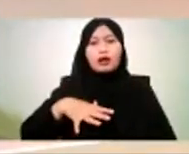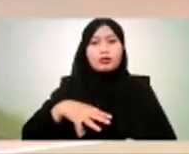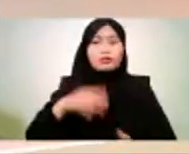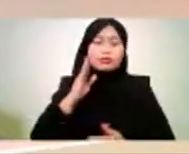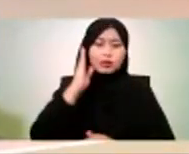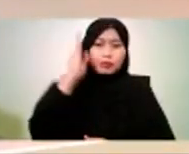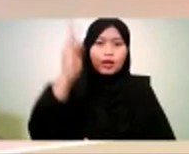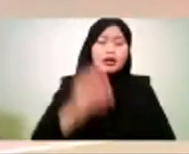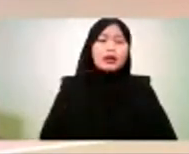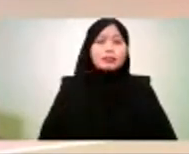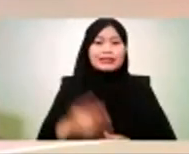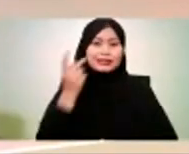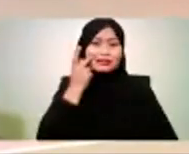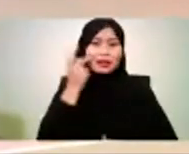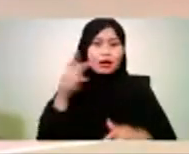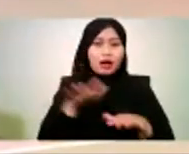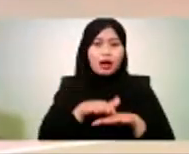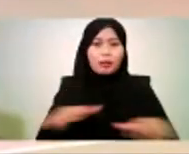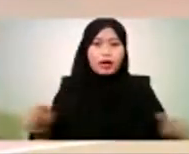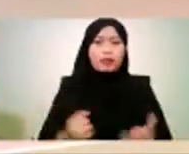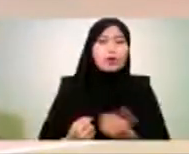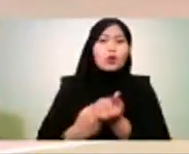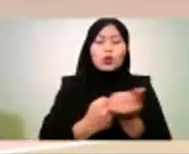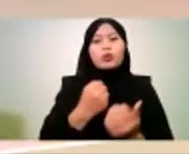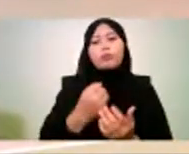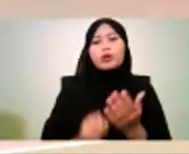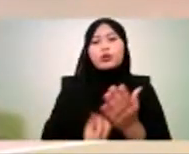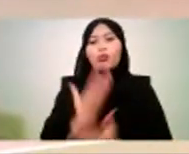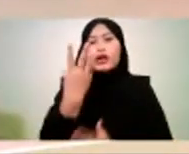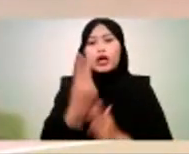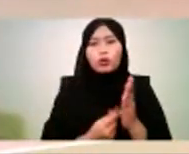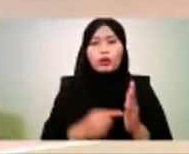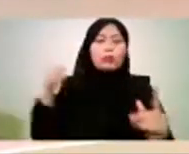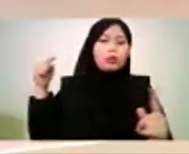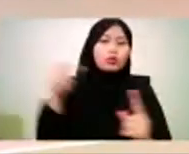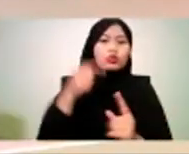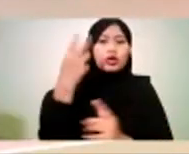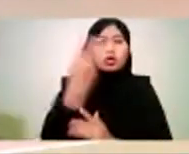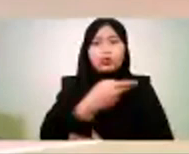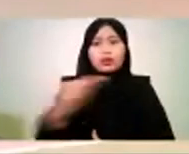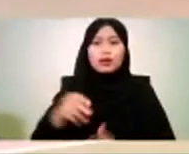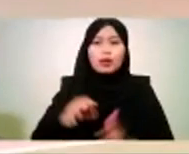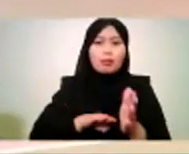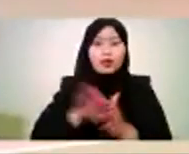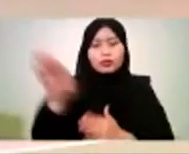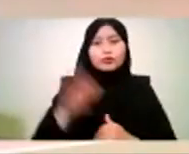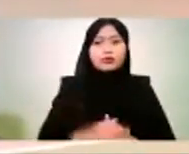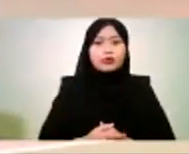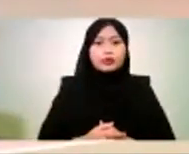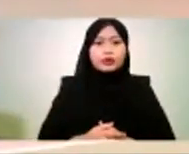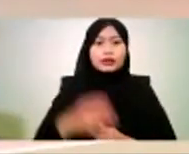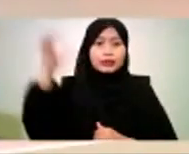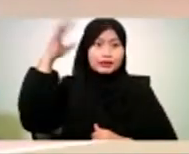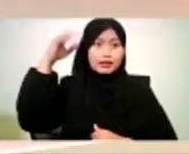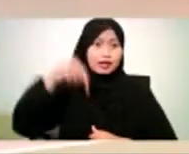menjaga stabilitas dan mendukung pertumbuhan ekonomi menuju Indonesia maju sehari ini akan kita ikuti